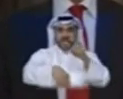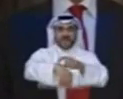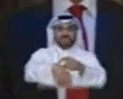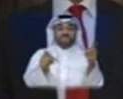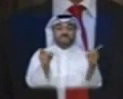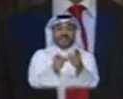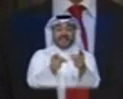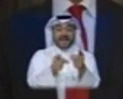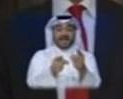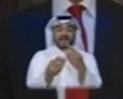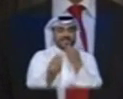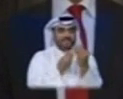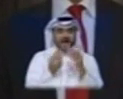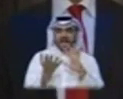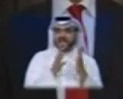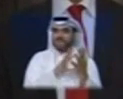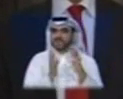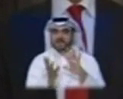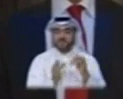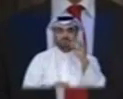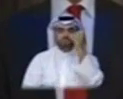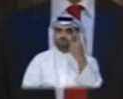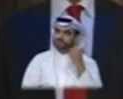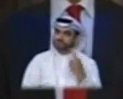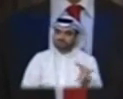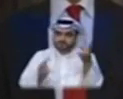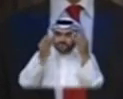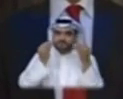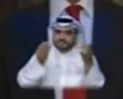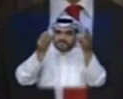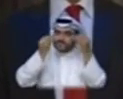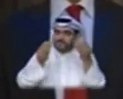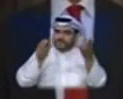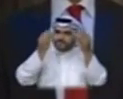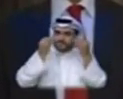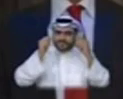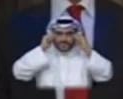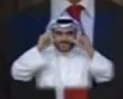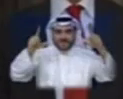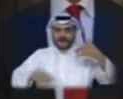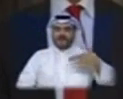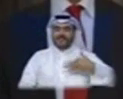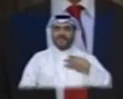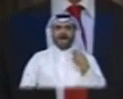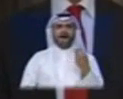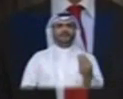الزمن وتحدثنا، وكان لهذه اللمسة طيب الأثر في نفوسنا